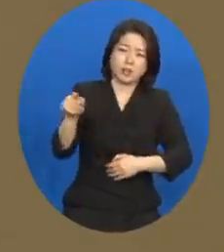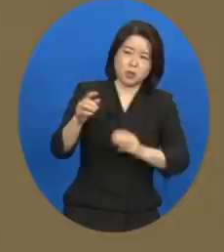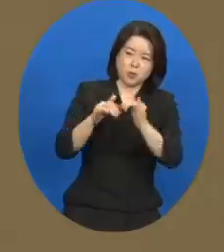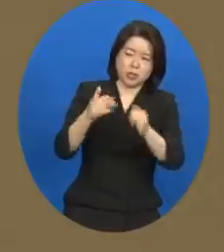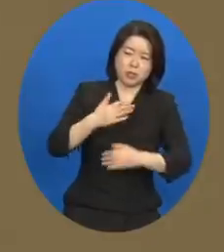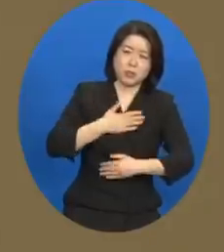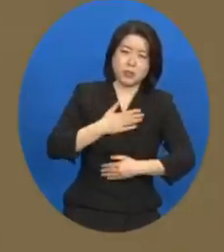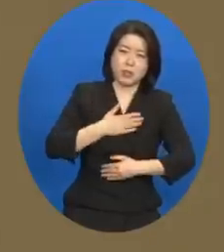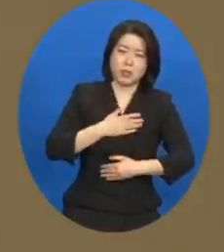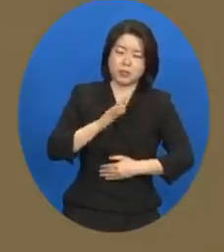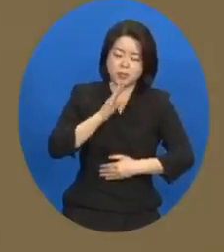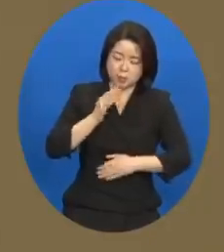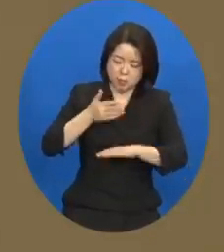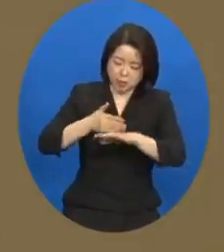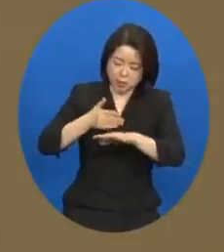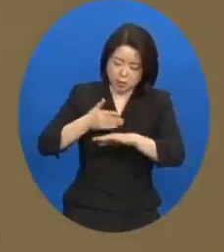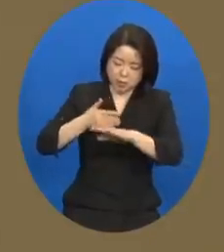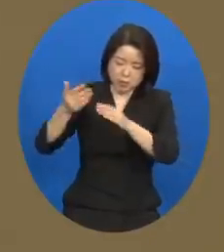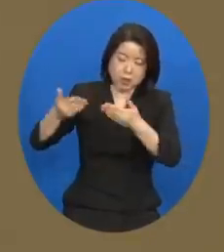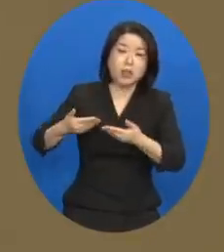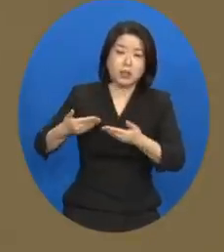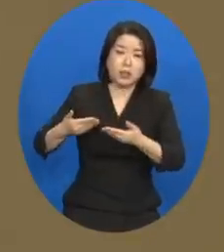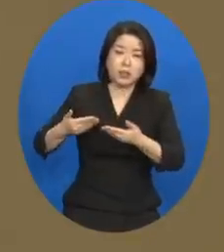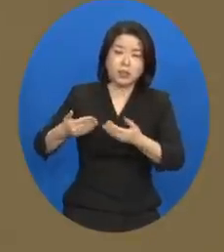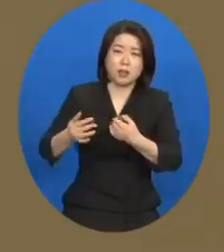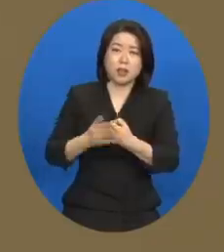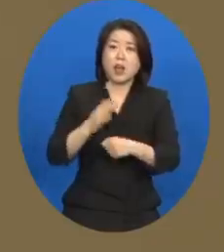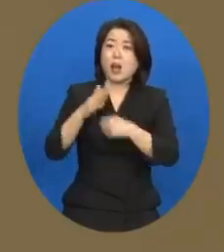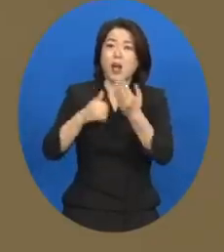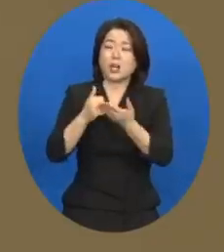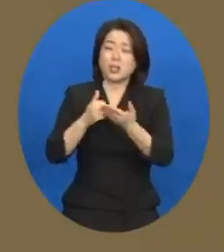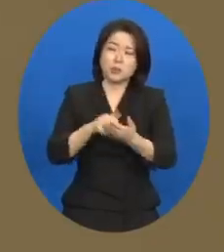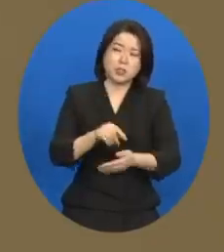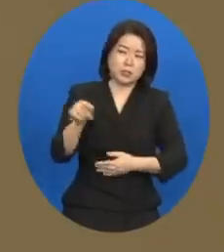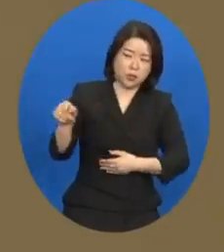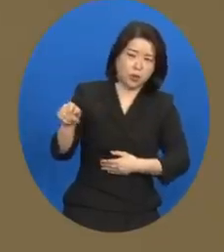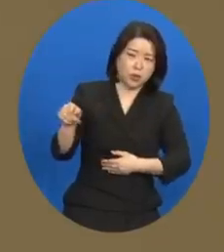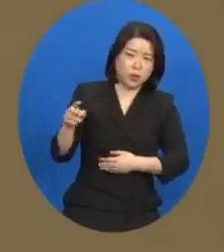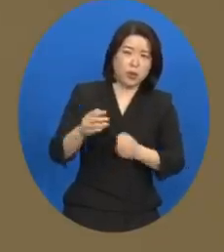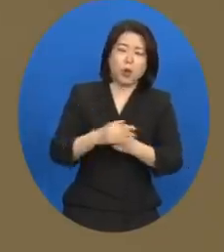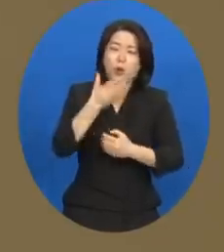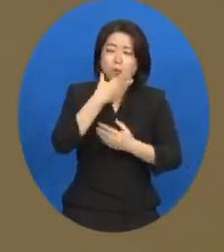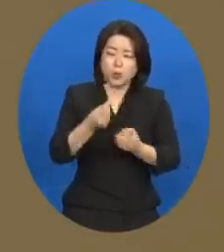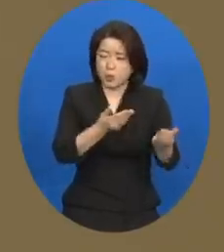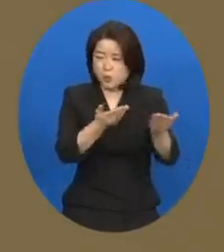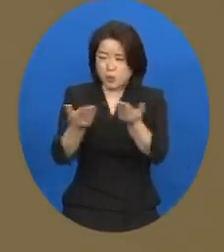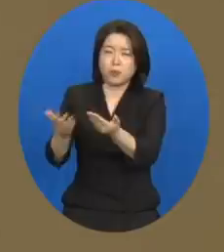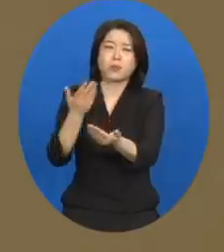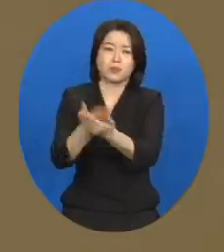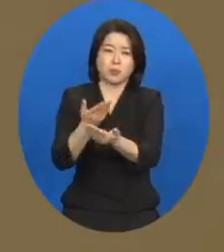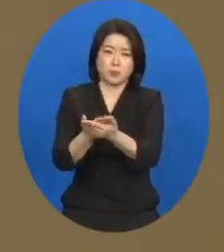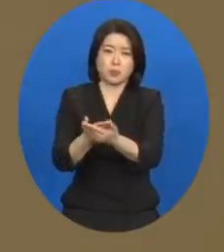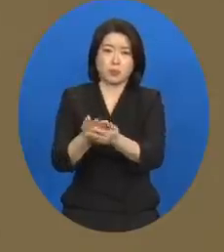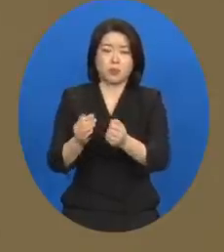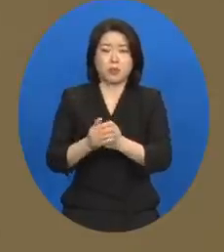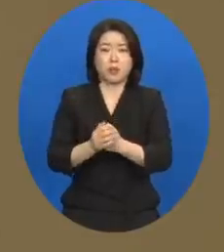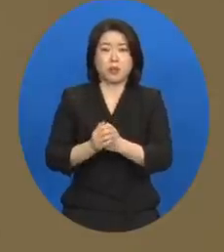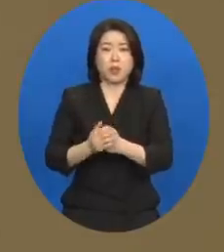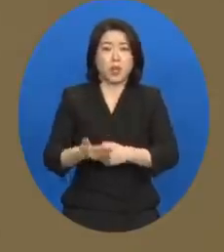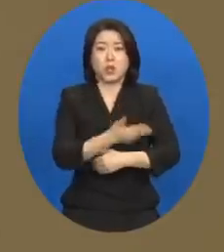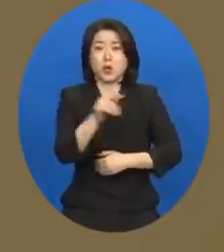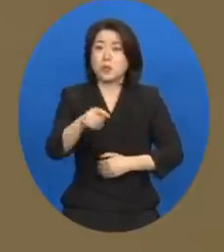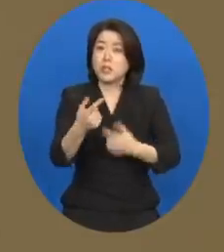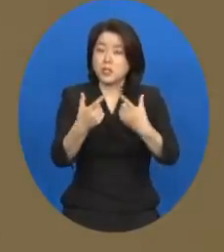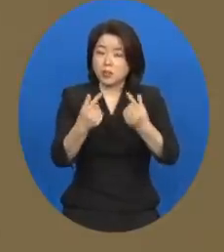너무 고맙게 합니다. 하나님께서 저에게 복을 주세요. 여러분 이렇게